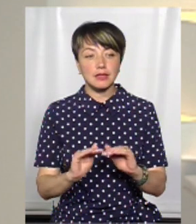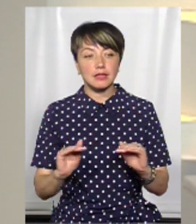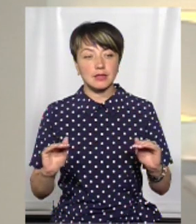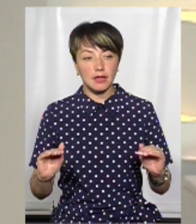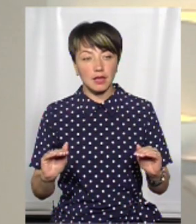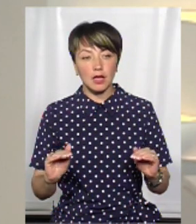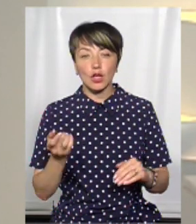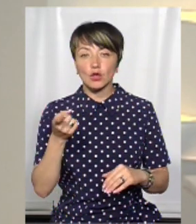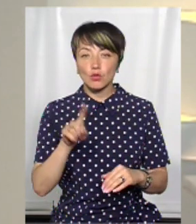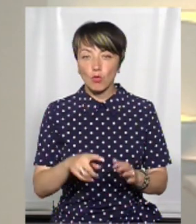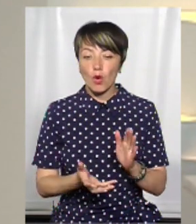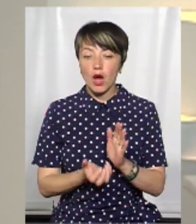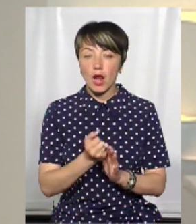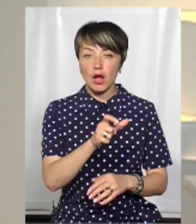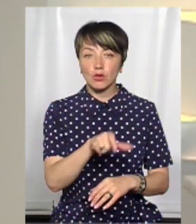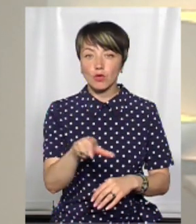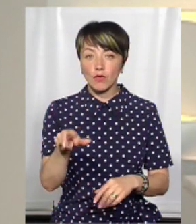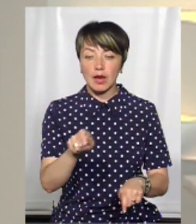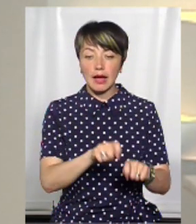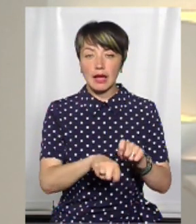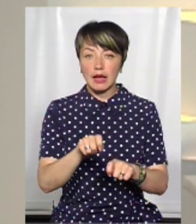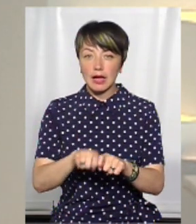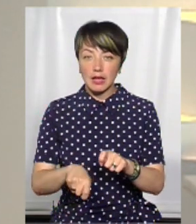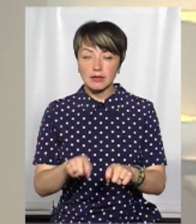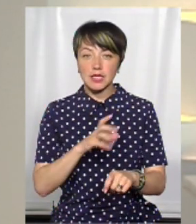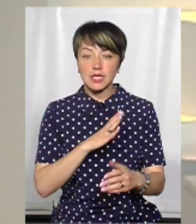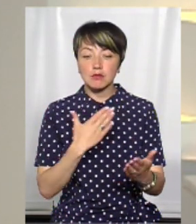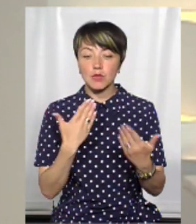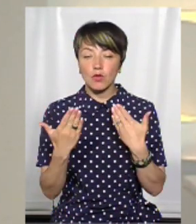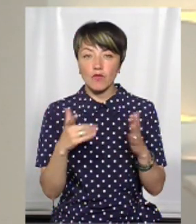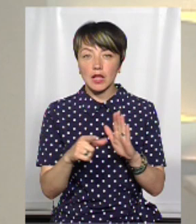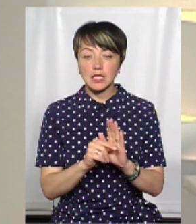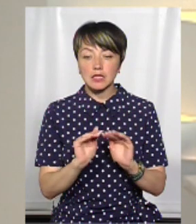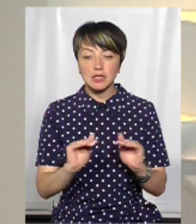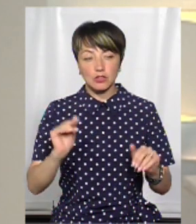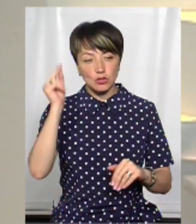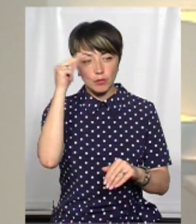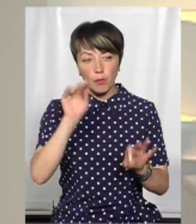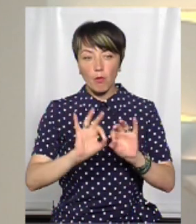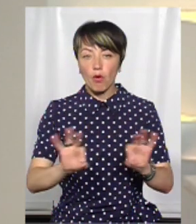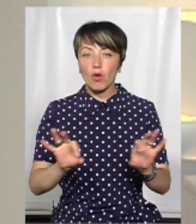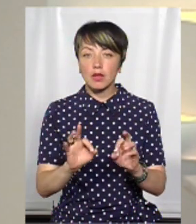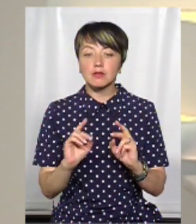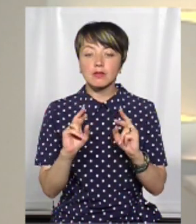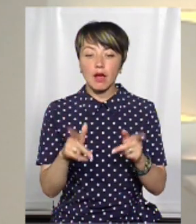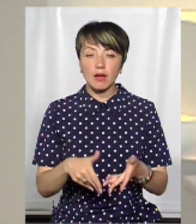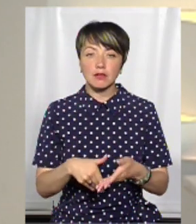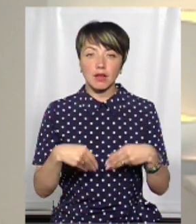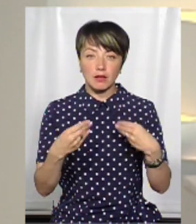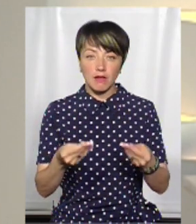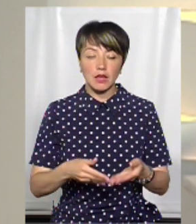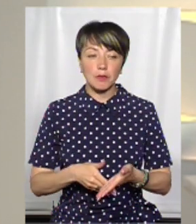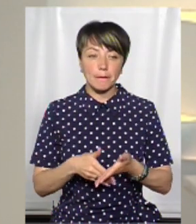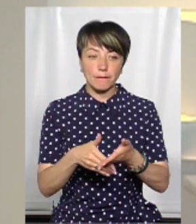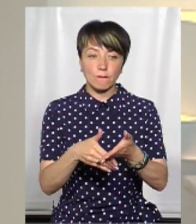дітей. Тому рятувальники провели рейд, де спілкувалися зі школярами та пояснювали, як надавати першу